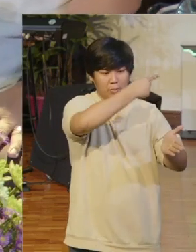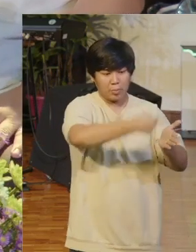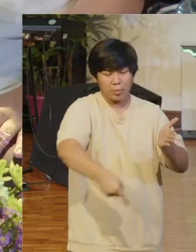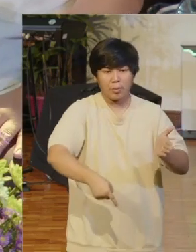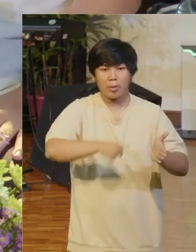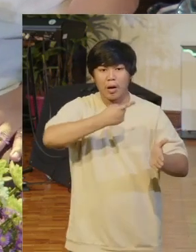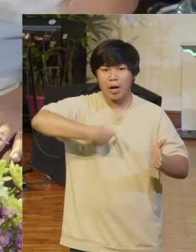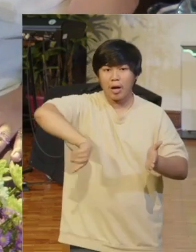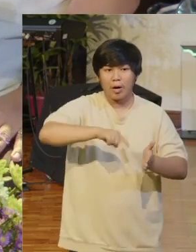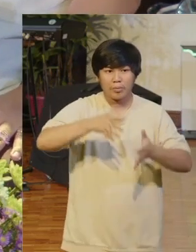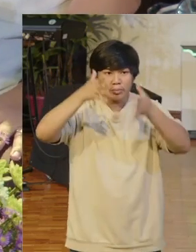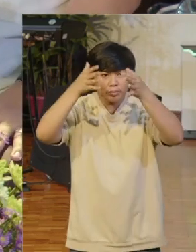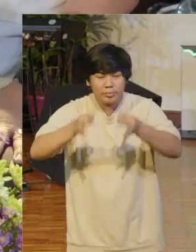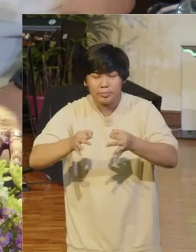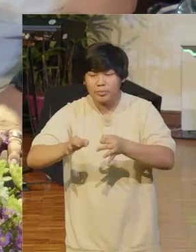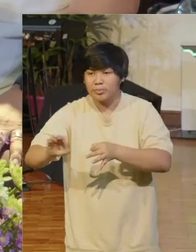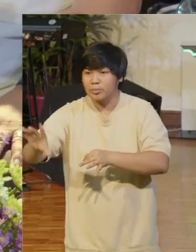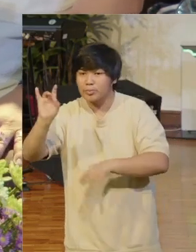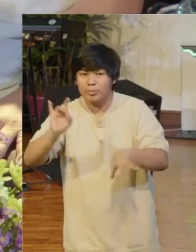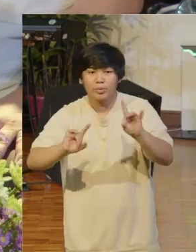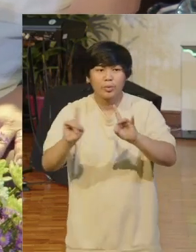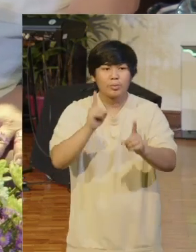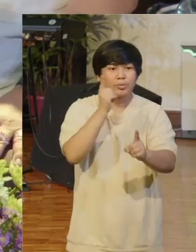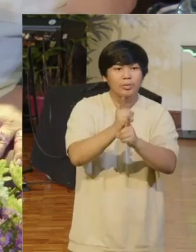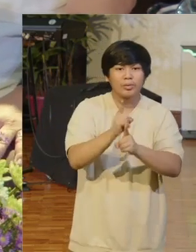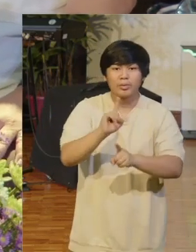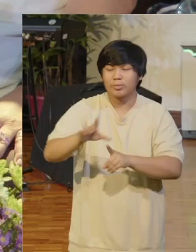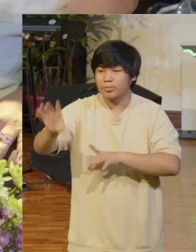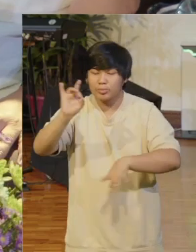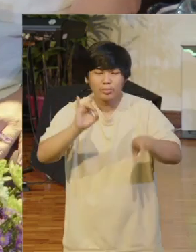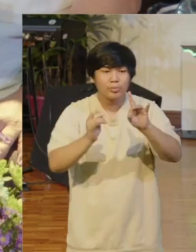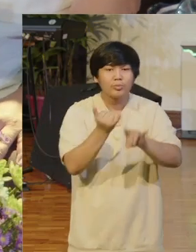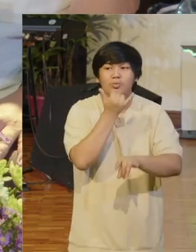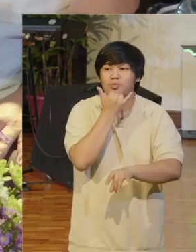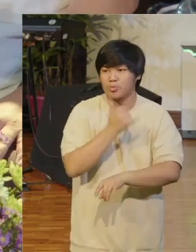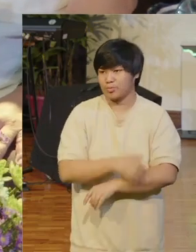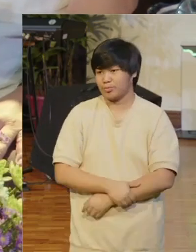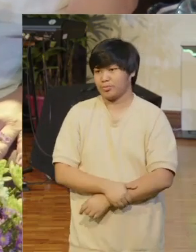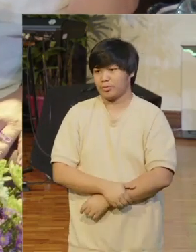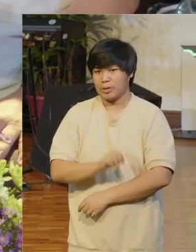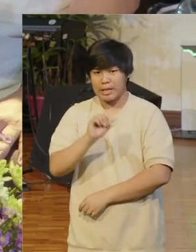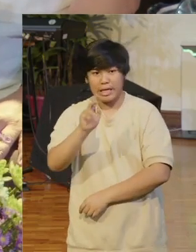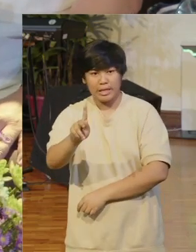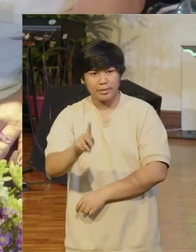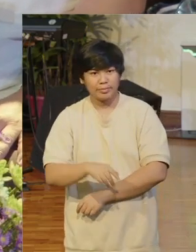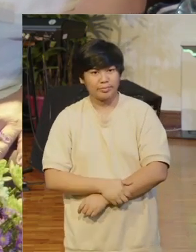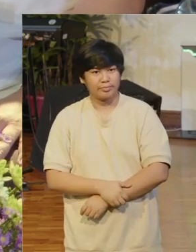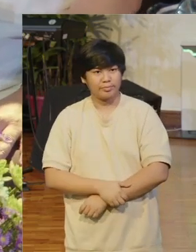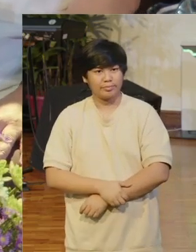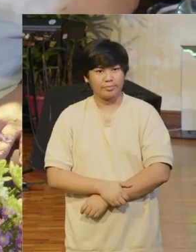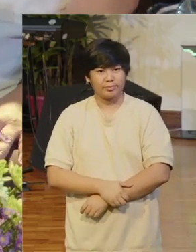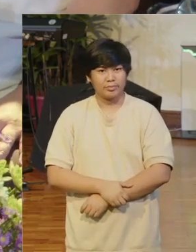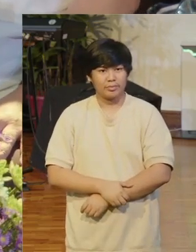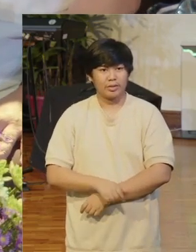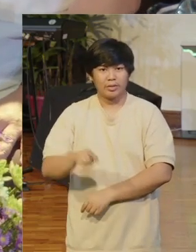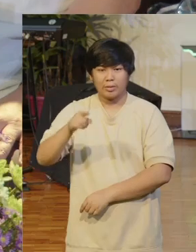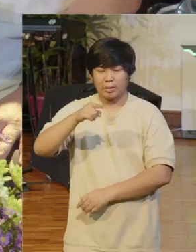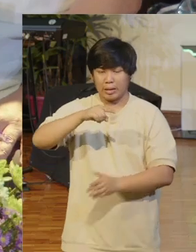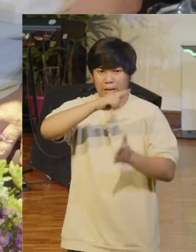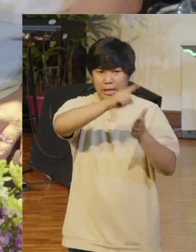tama. Hindi niya kinakansela yung ating responsibilidad na manampalataya sa